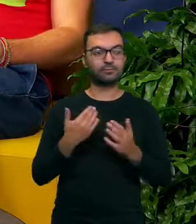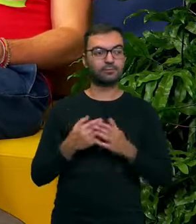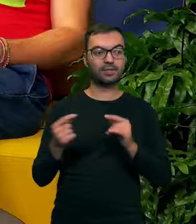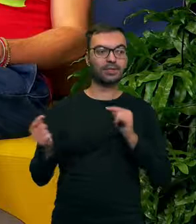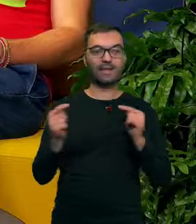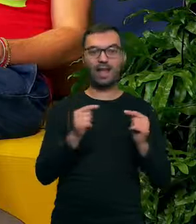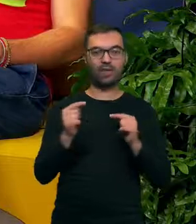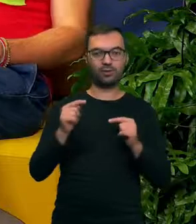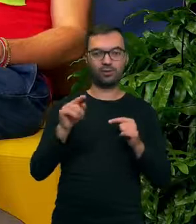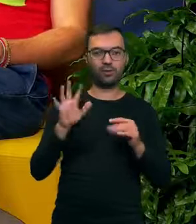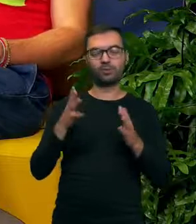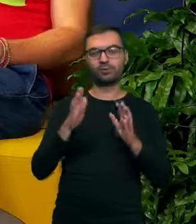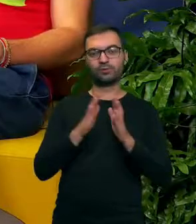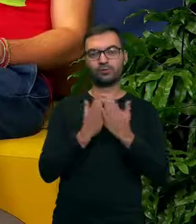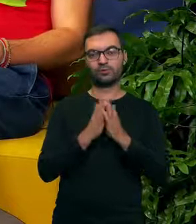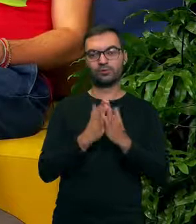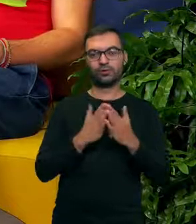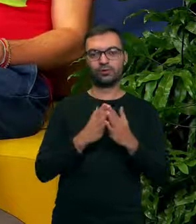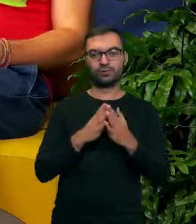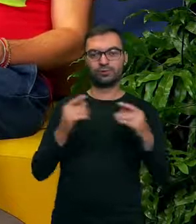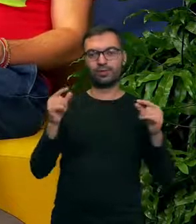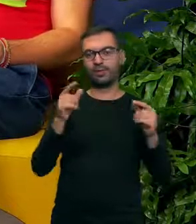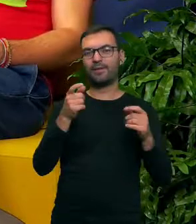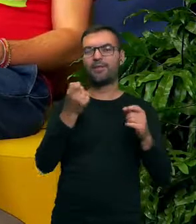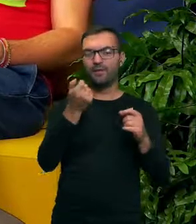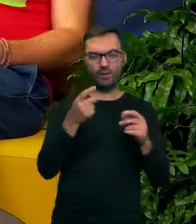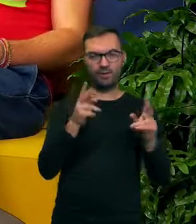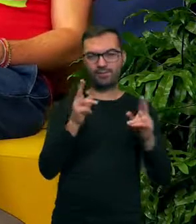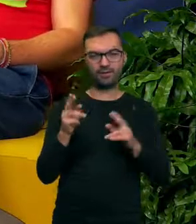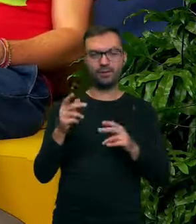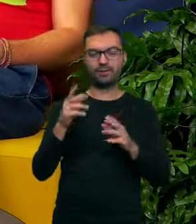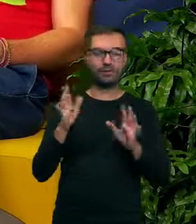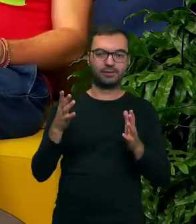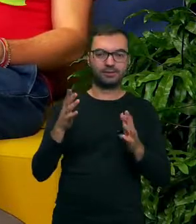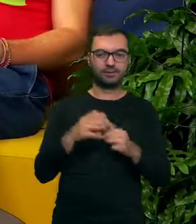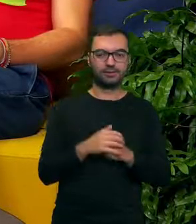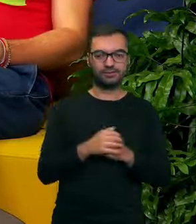które w książce są przywołane w jakimś bardzo niewielkim stopniu, mówię z domu